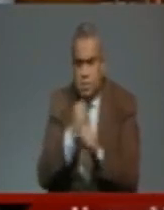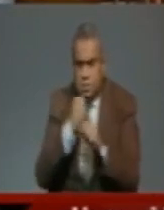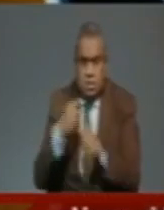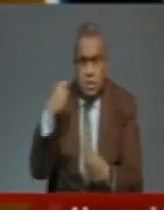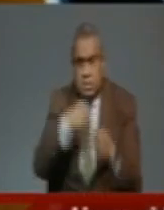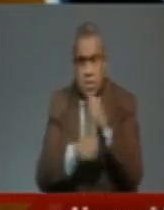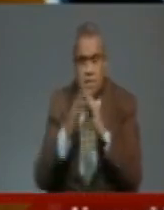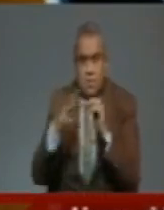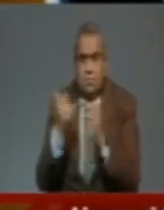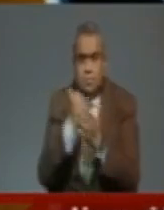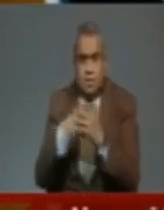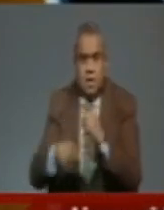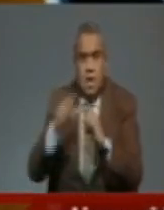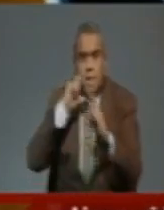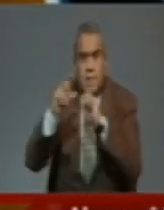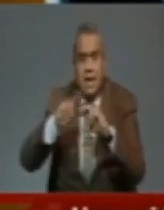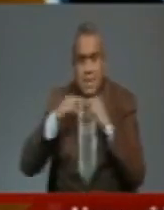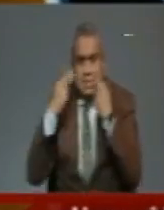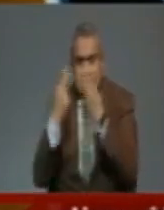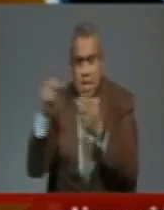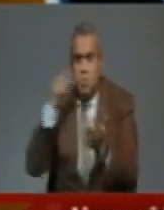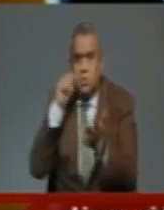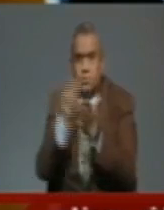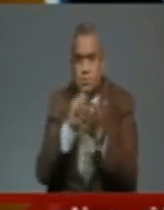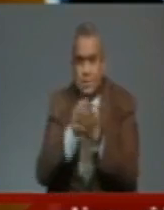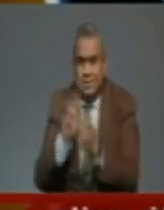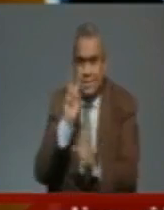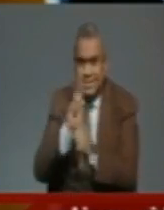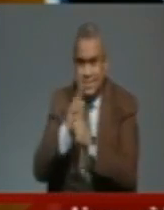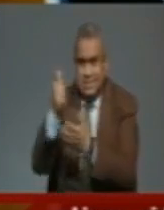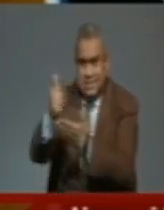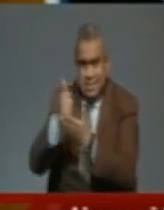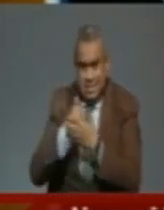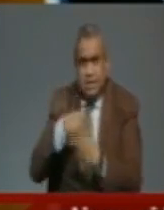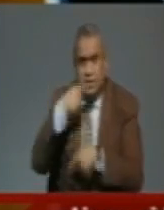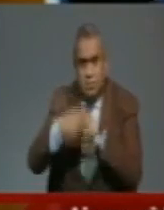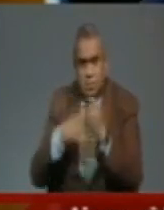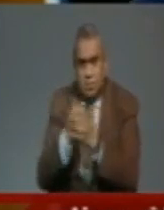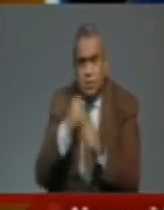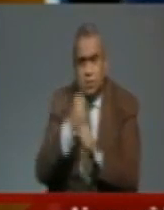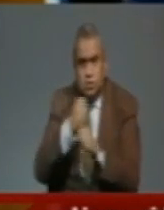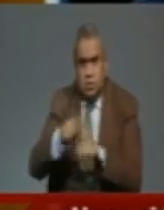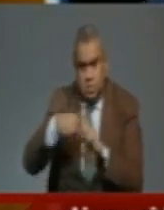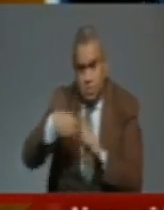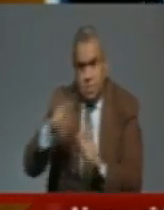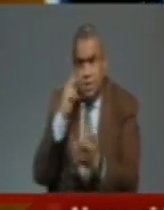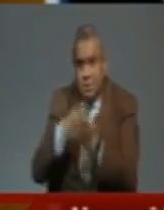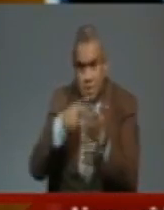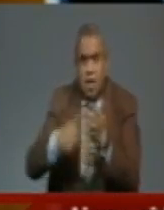البنك الدولي لسه اصلا اجراءات القرض بتاعته ما وقفتش، موجوده في مجلس النواب وان شاء الله باذن الله نخلصها، ولكن